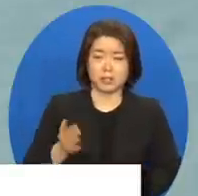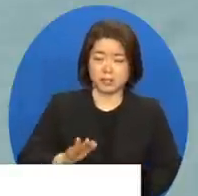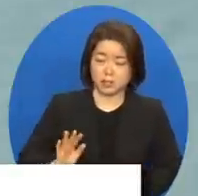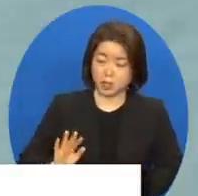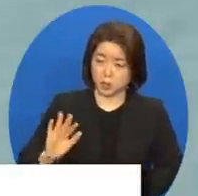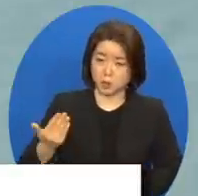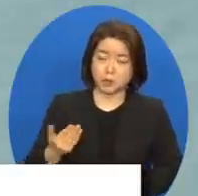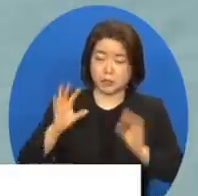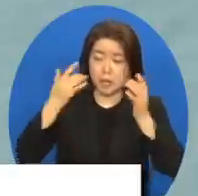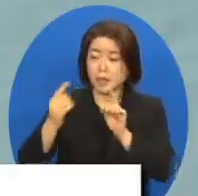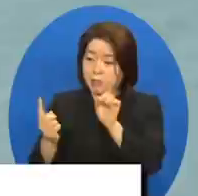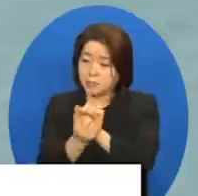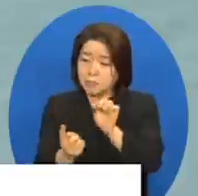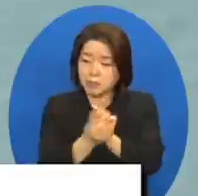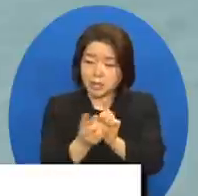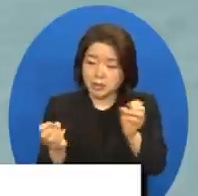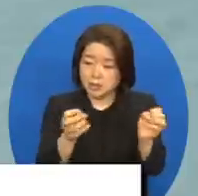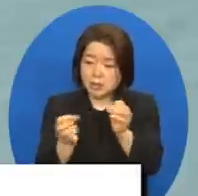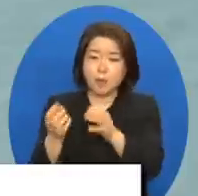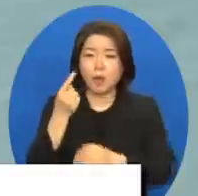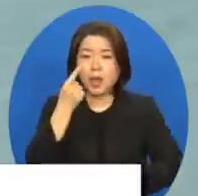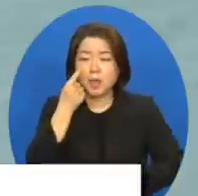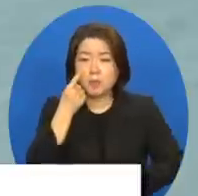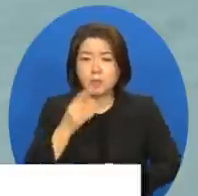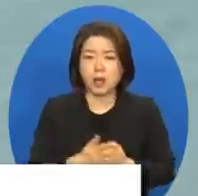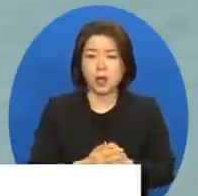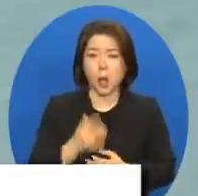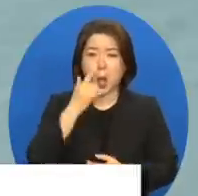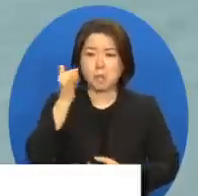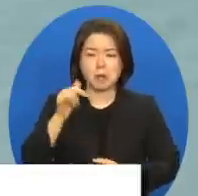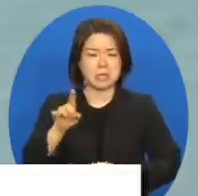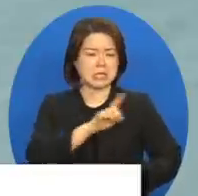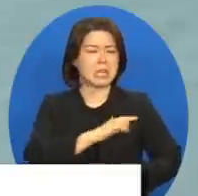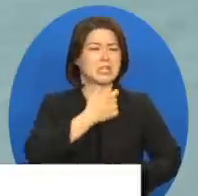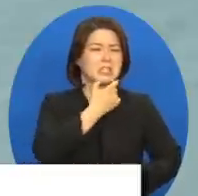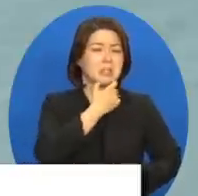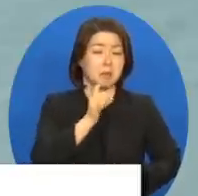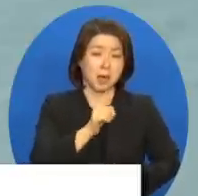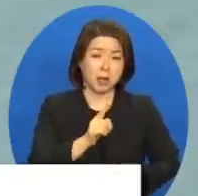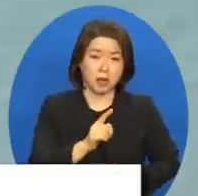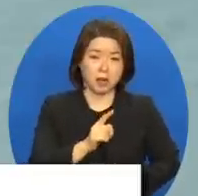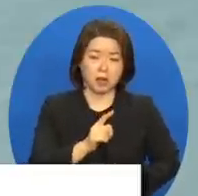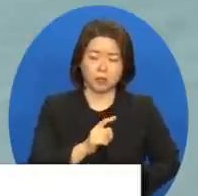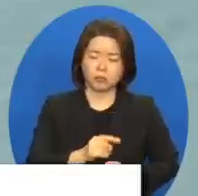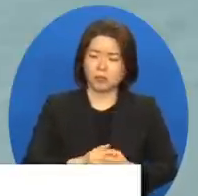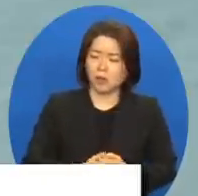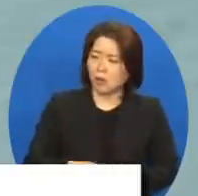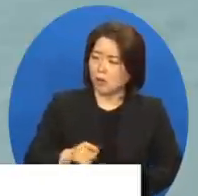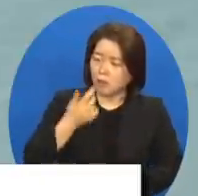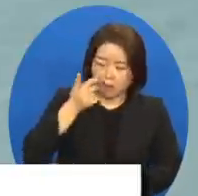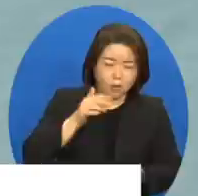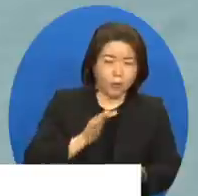아이들 만나보면 엄마 아빠가 가장 싫대요. 세상에 이 기가 막힌 일이 왜